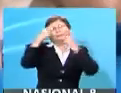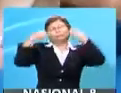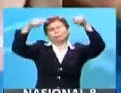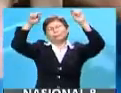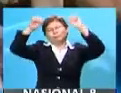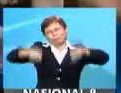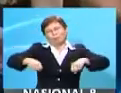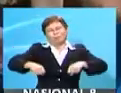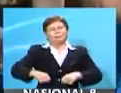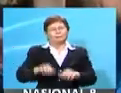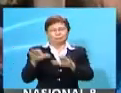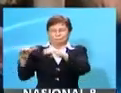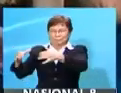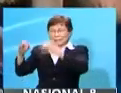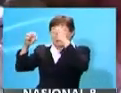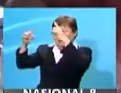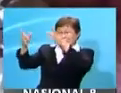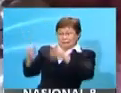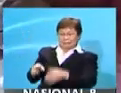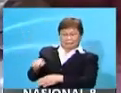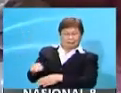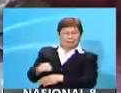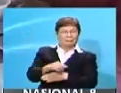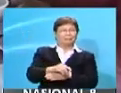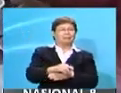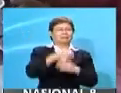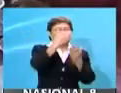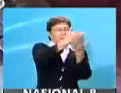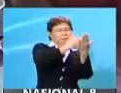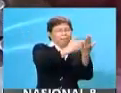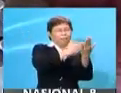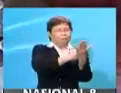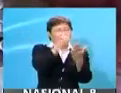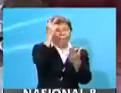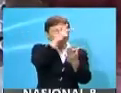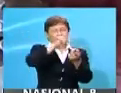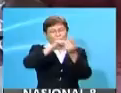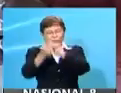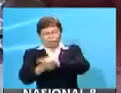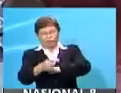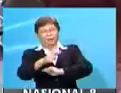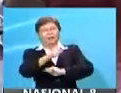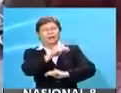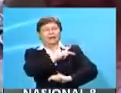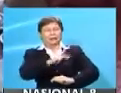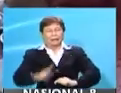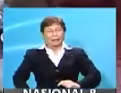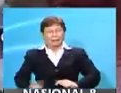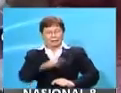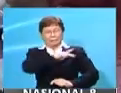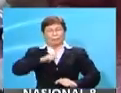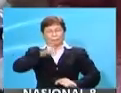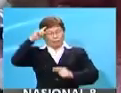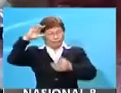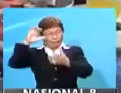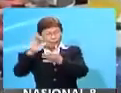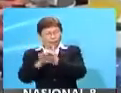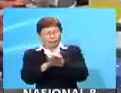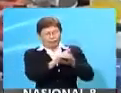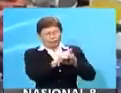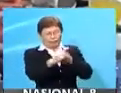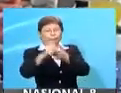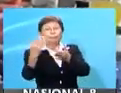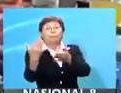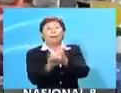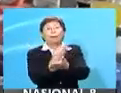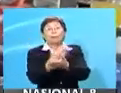tinggi golongan akademik juga menyifatkan langkah Perdana Menteri merombak kabinet berdasarkan keyakinan beliau kepada barisan kepimpinan Baru